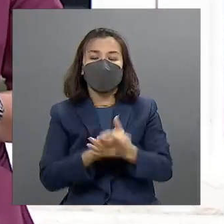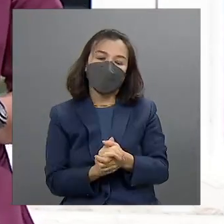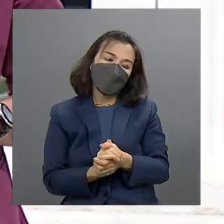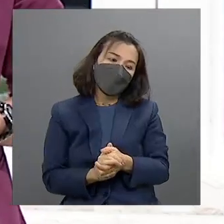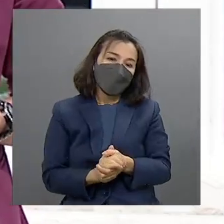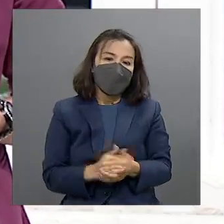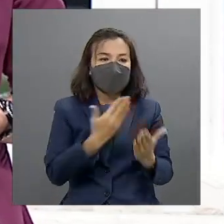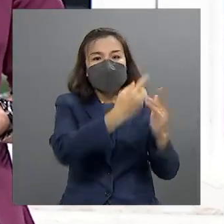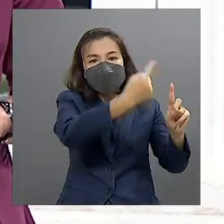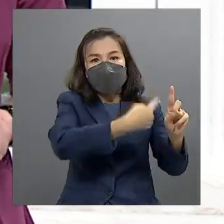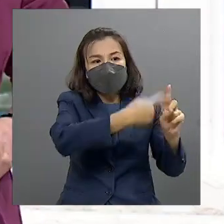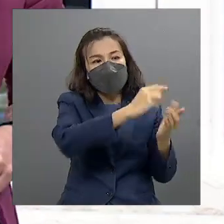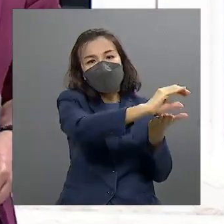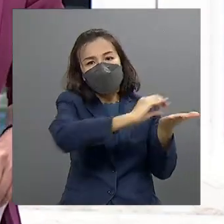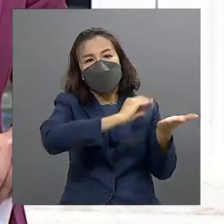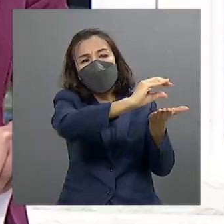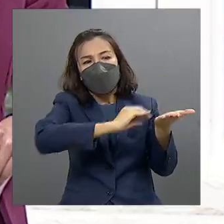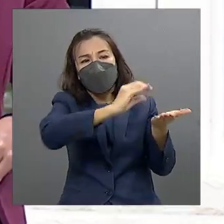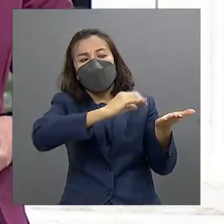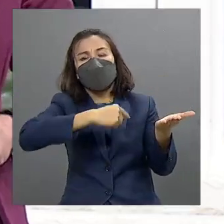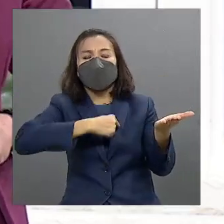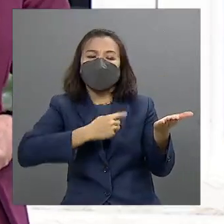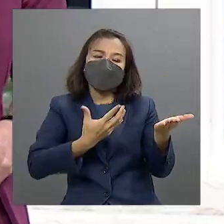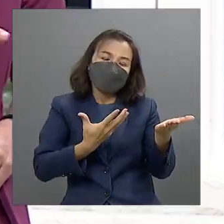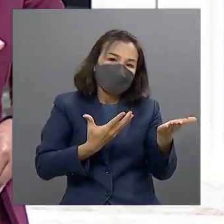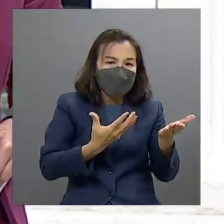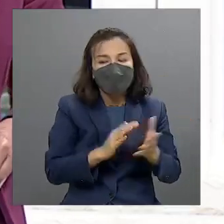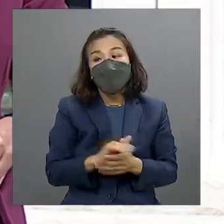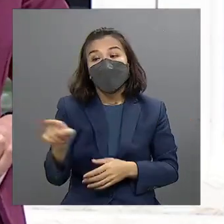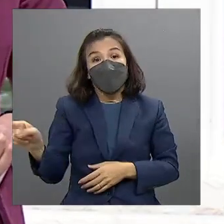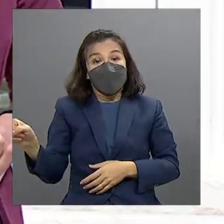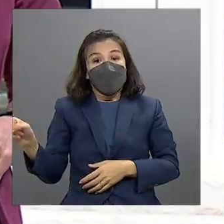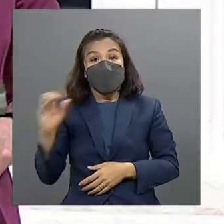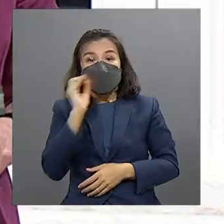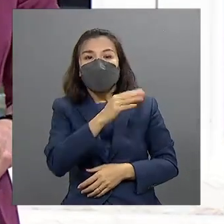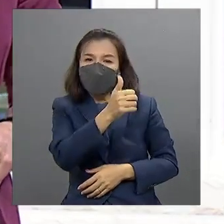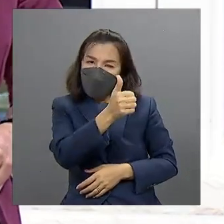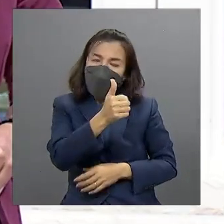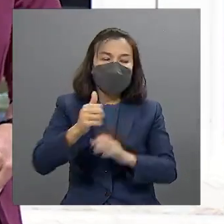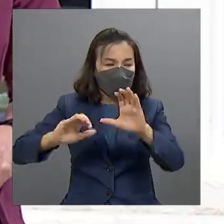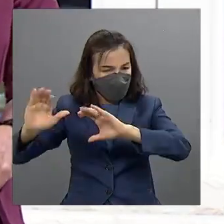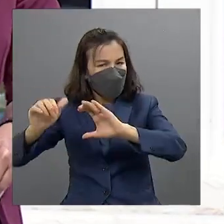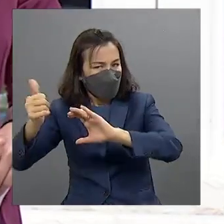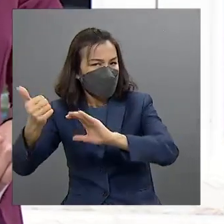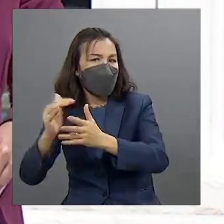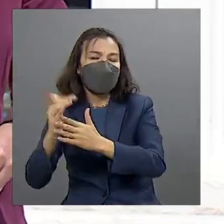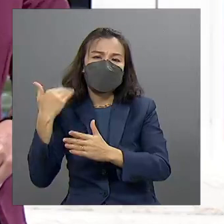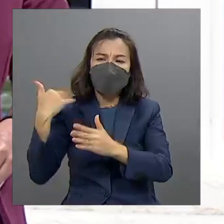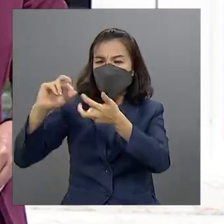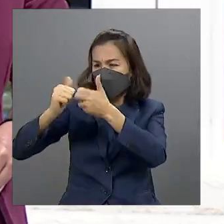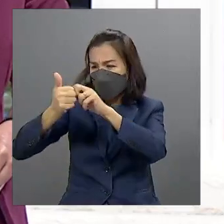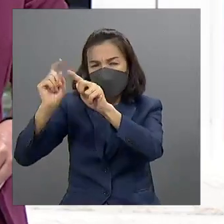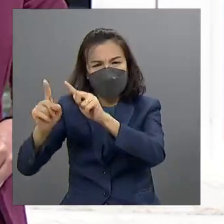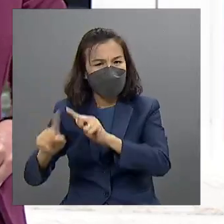ุนะคะใช้จหวดนี้ค่โยโอกาว่เด๋ยวจะทำเรื่องให้เดียวจะไป clear ให้จะมี backlist หรอวา statement ไม่สวยอะไรต่ ๆ